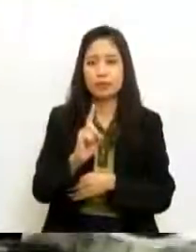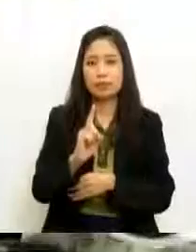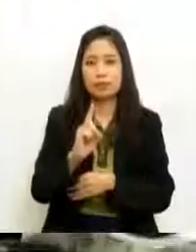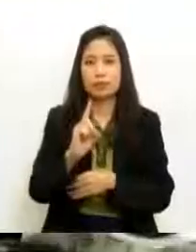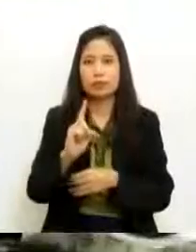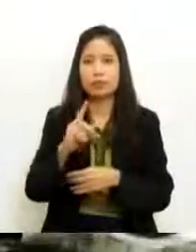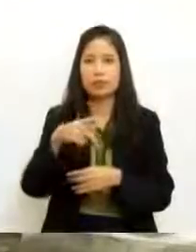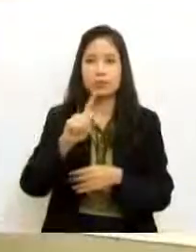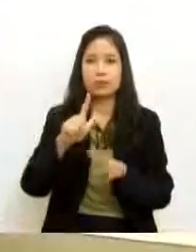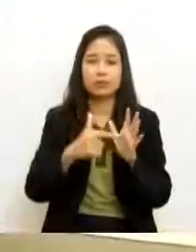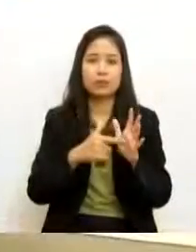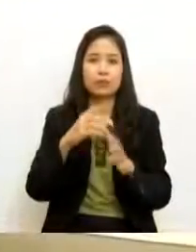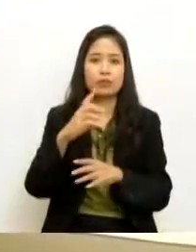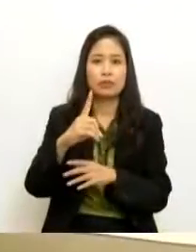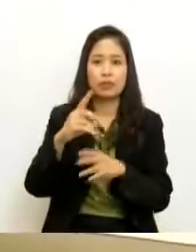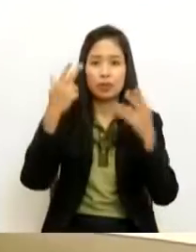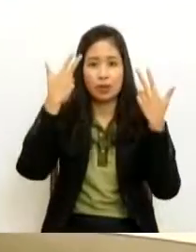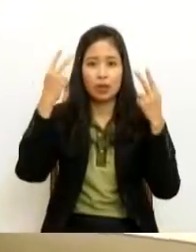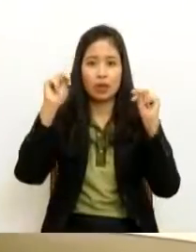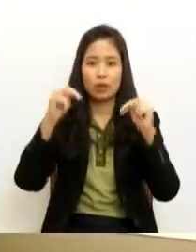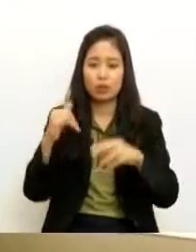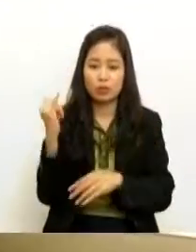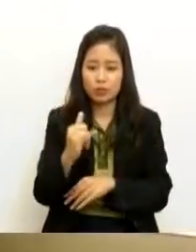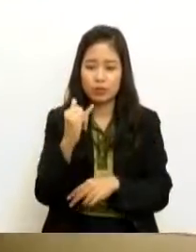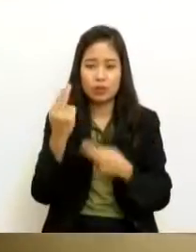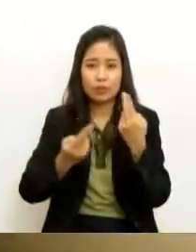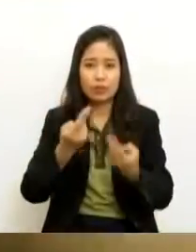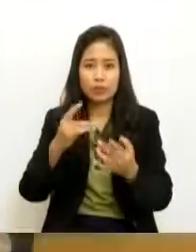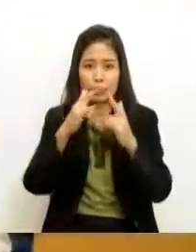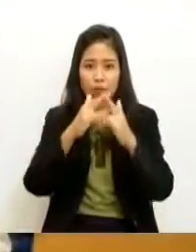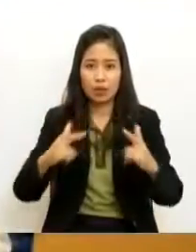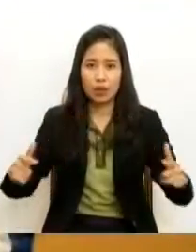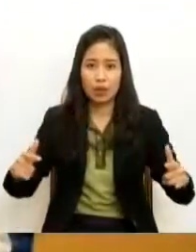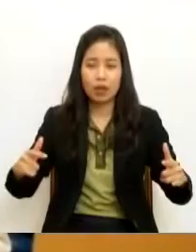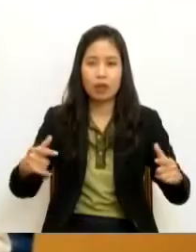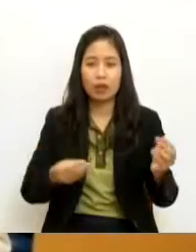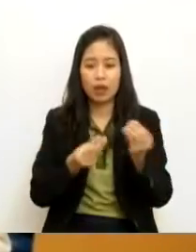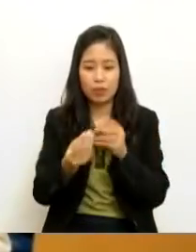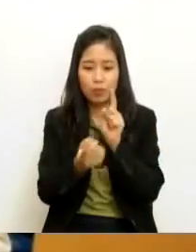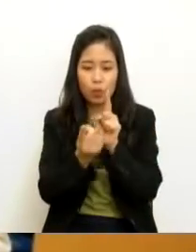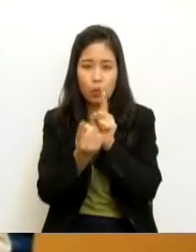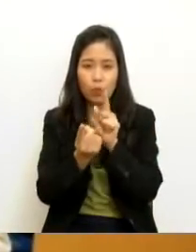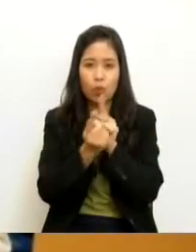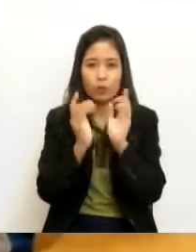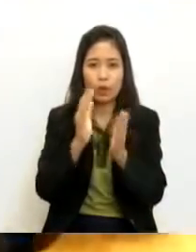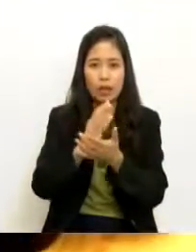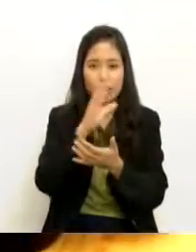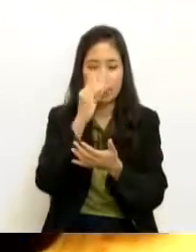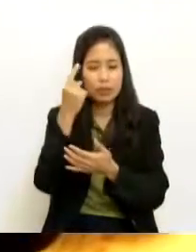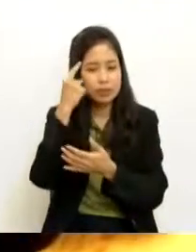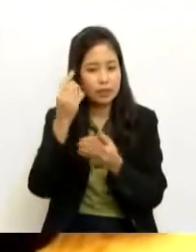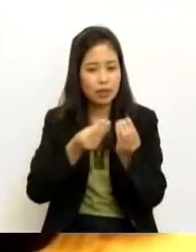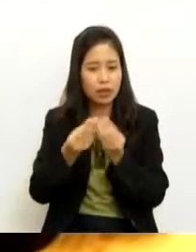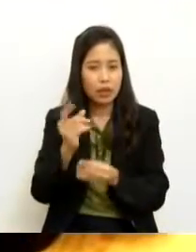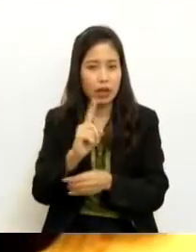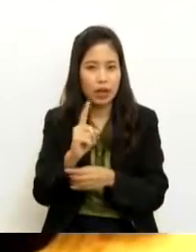ำนักนายกรัฐมนตรีได้เข้าเยี่ยมค่ายเยาวชนพร้อมทั้งพบปะนักเรียนและให้ข้อคิดด้วยว่าการมา